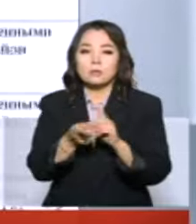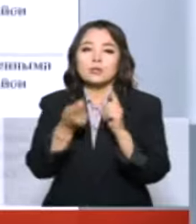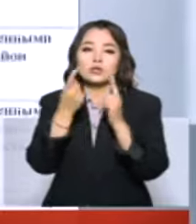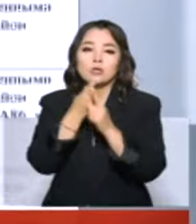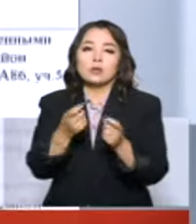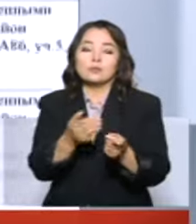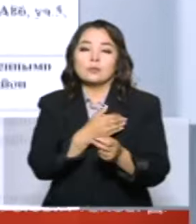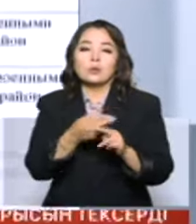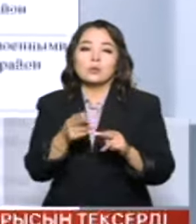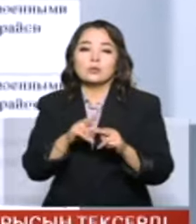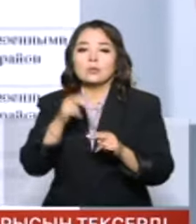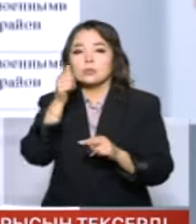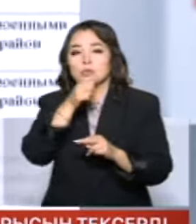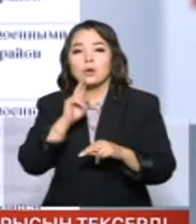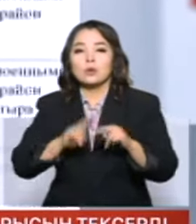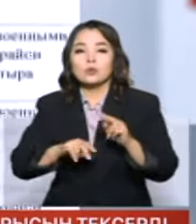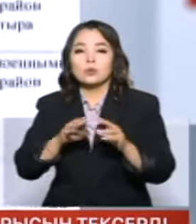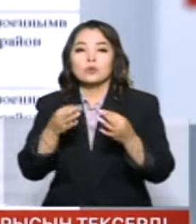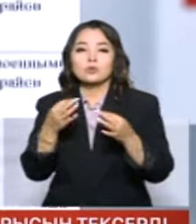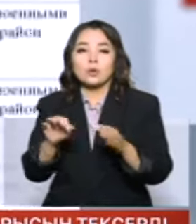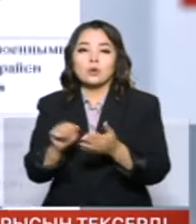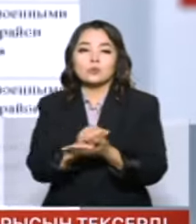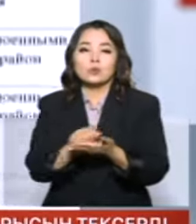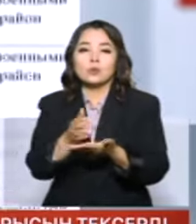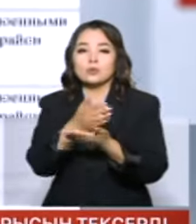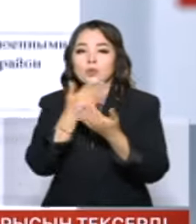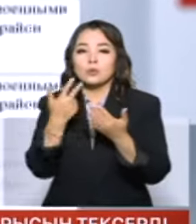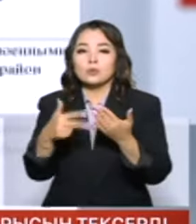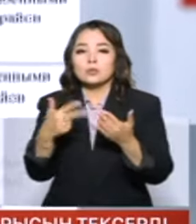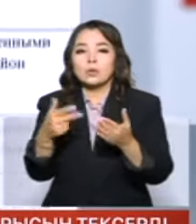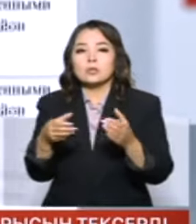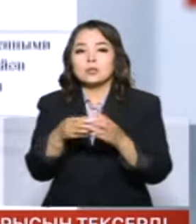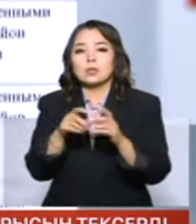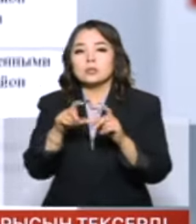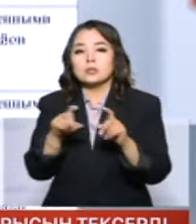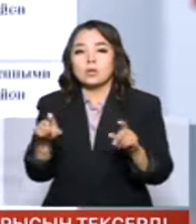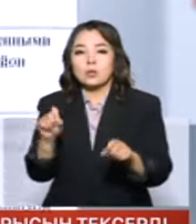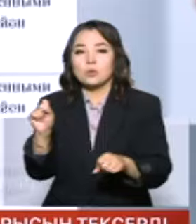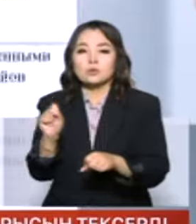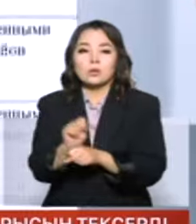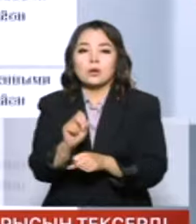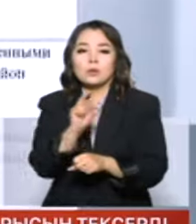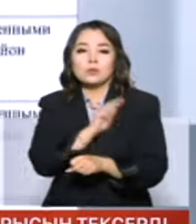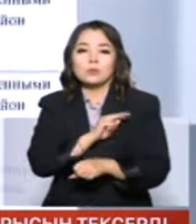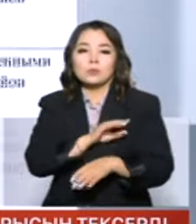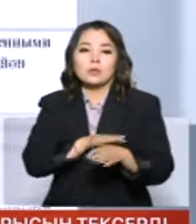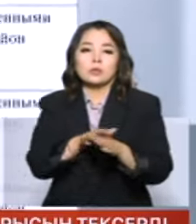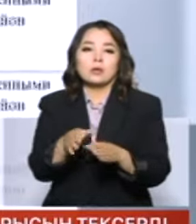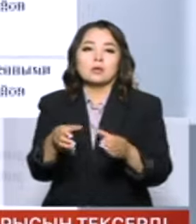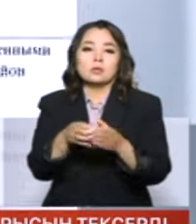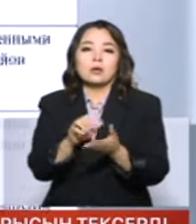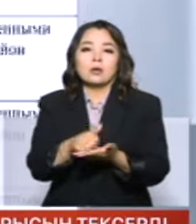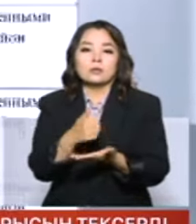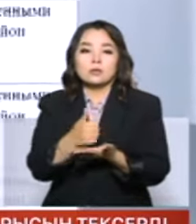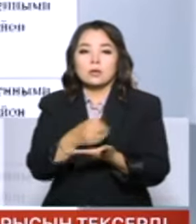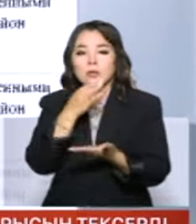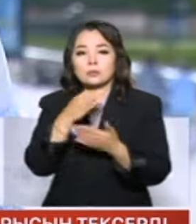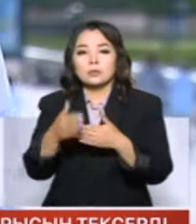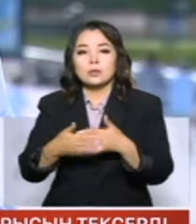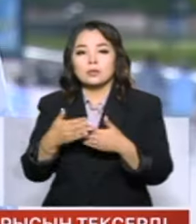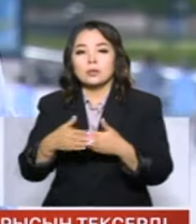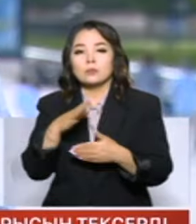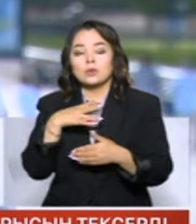жарияламақ. Сондай-ақ осы жылы құрылысқа рұқсат құжаттары жоқ 33 нысан анықталып, жұмысы бөгелді. Әкімдік жауапты мердігерлерді әкімшілік жауапкершілікке